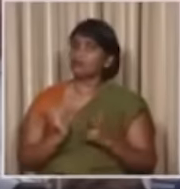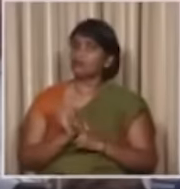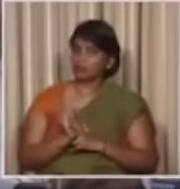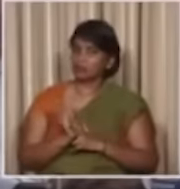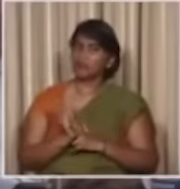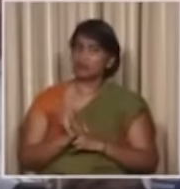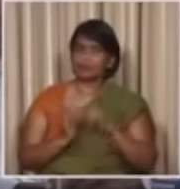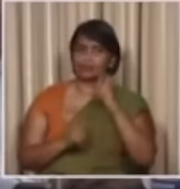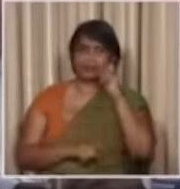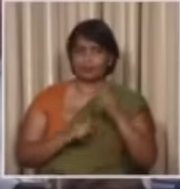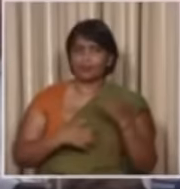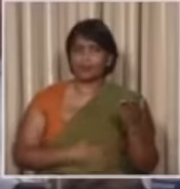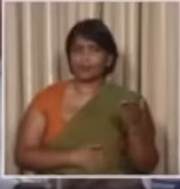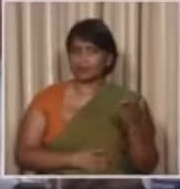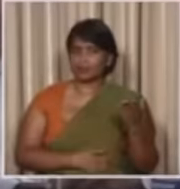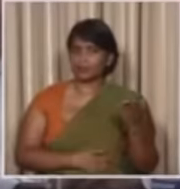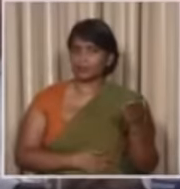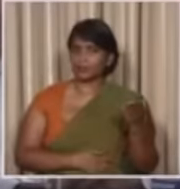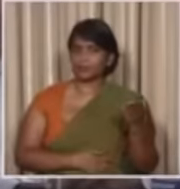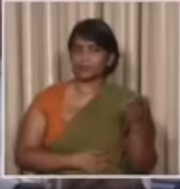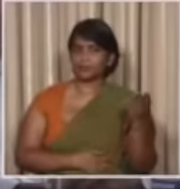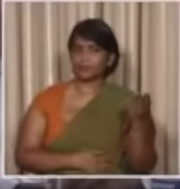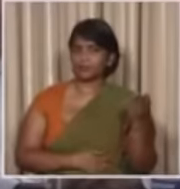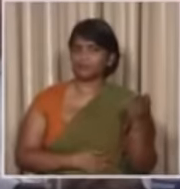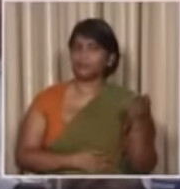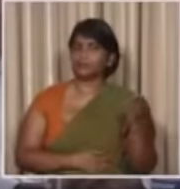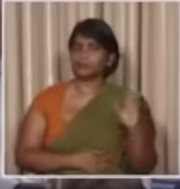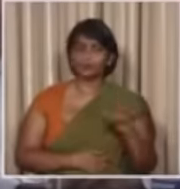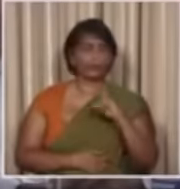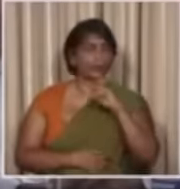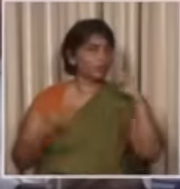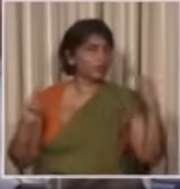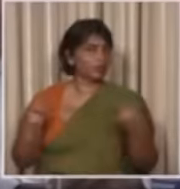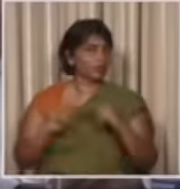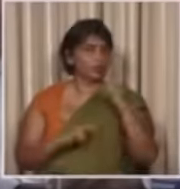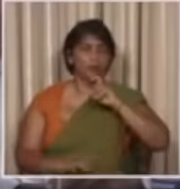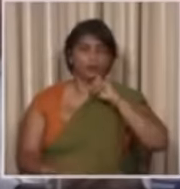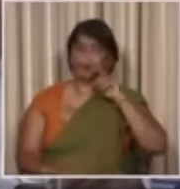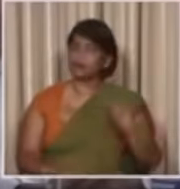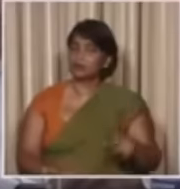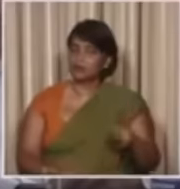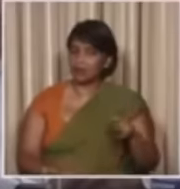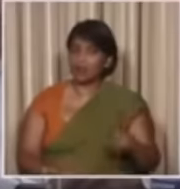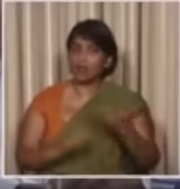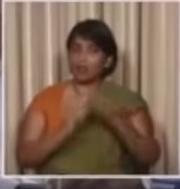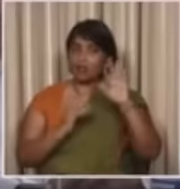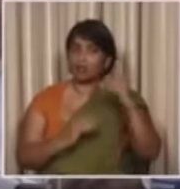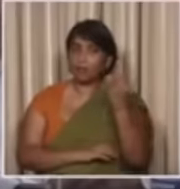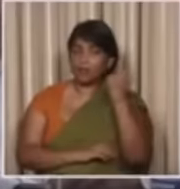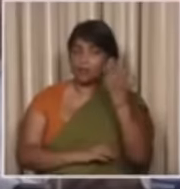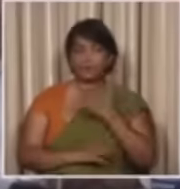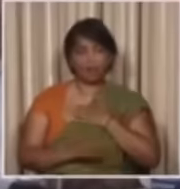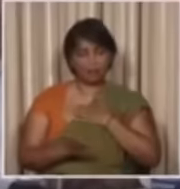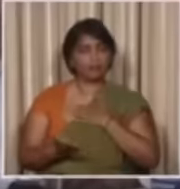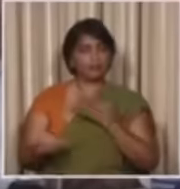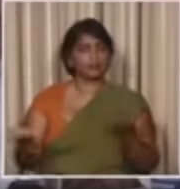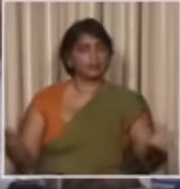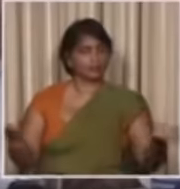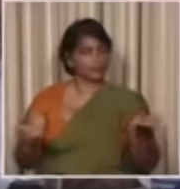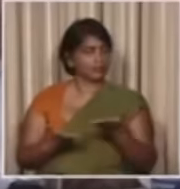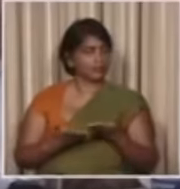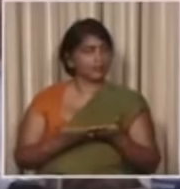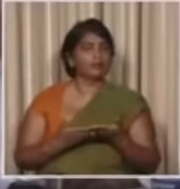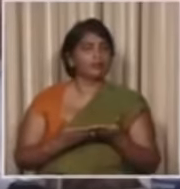සාමාන්‍ය ජනතාව ඉතින් මේ අනිත් එක ශ්‍රේෂ්ඨාධිකරණයේ විශ්වකාරරු අයි කරන්න බලය තියෙන අපිට